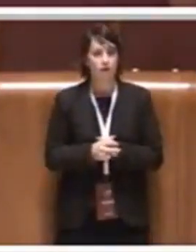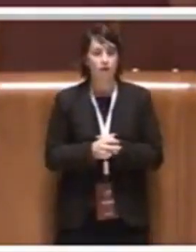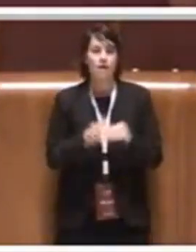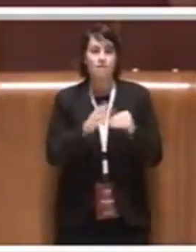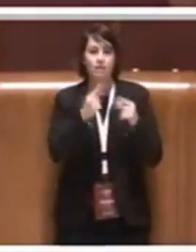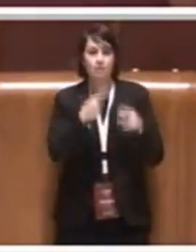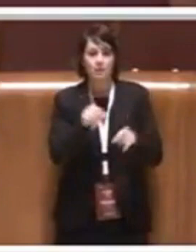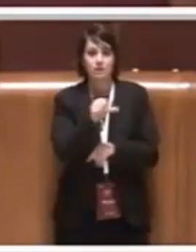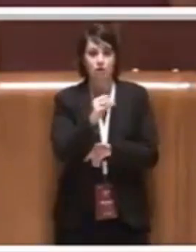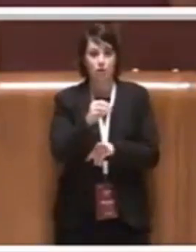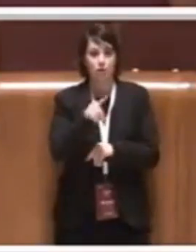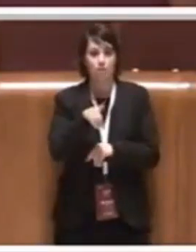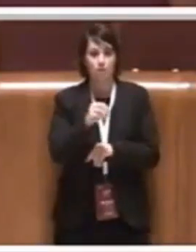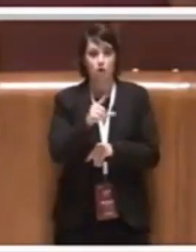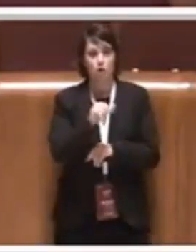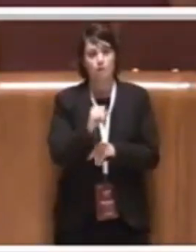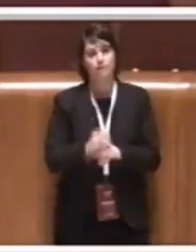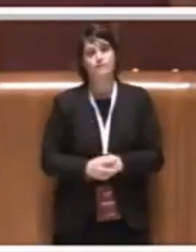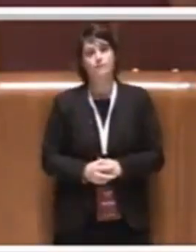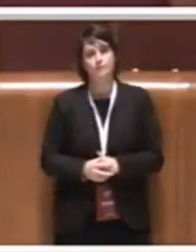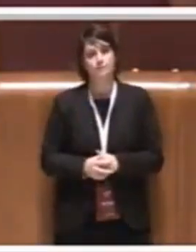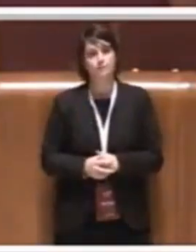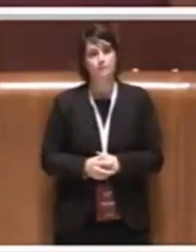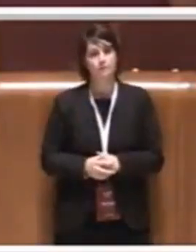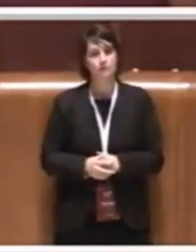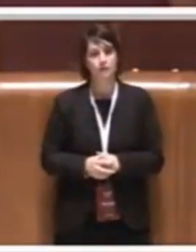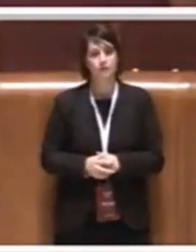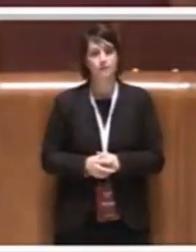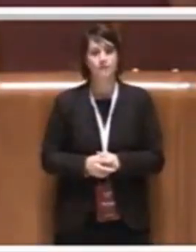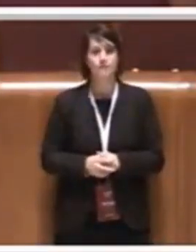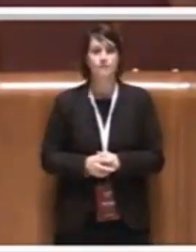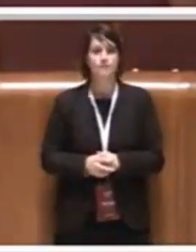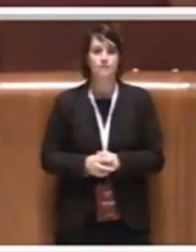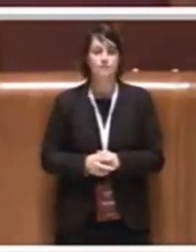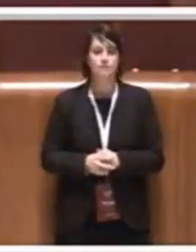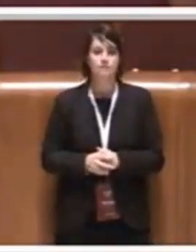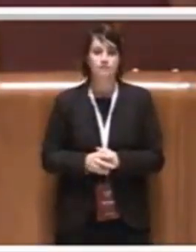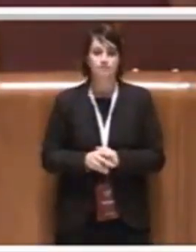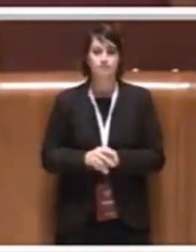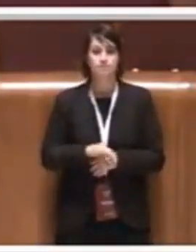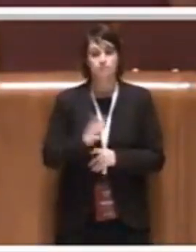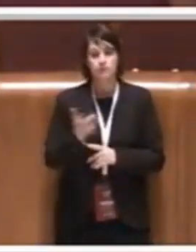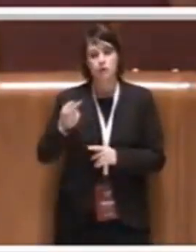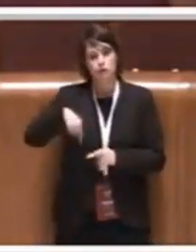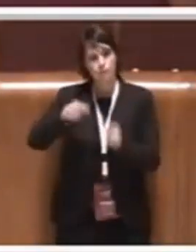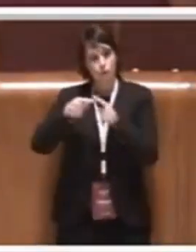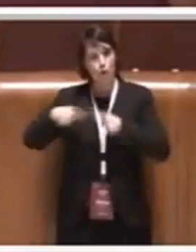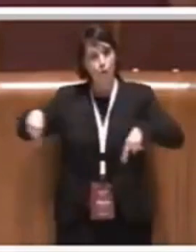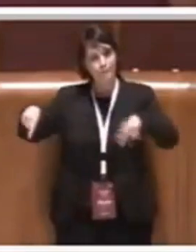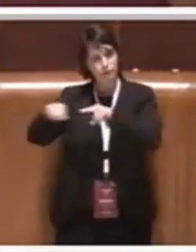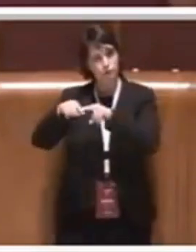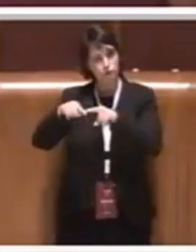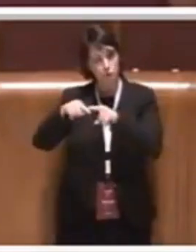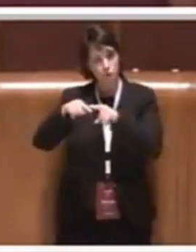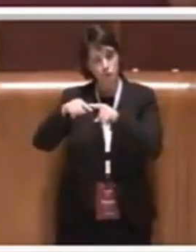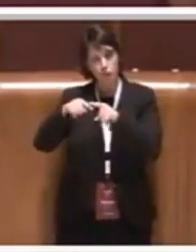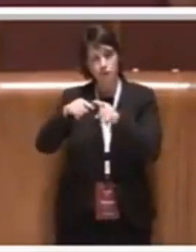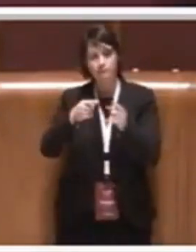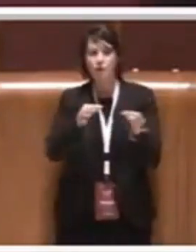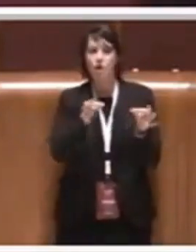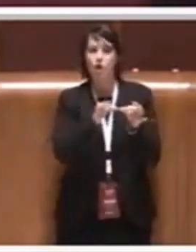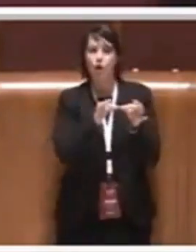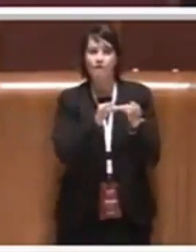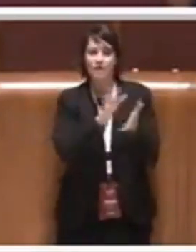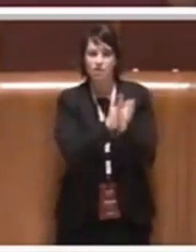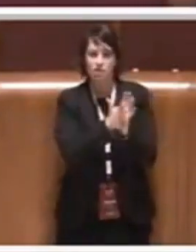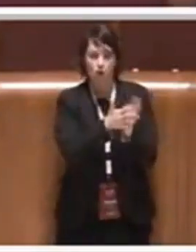Altro problema importante di queste convenzioni che è emerso in commissione quando abbiamo analizzato alcune di queste convenzioni è che